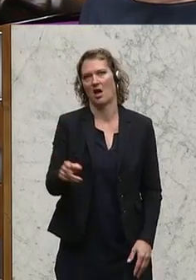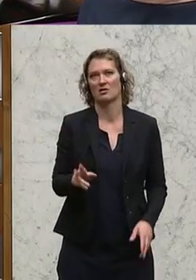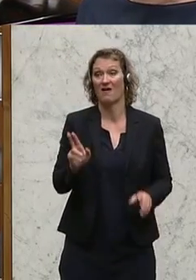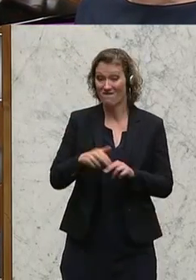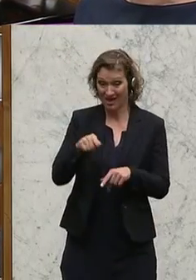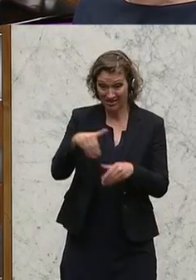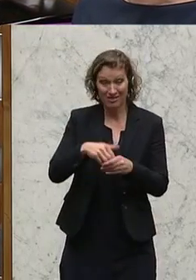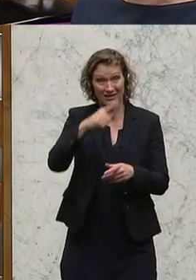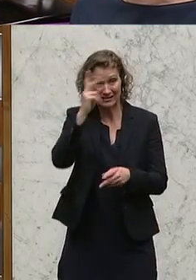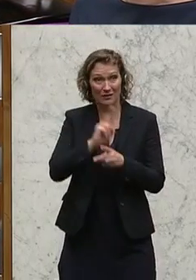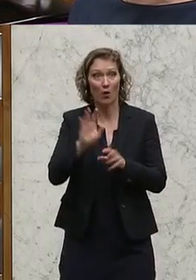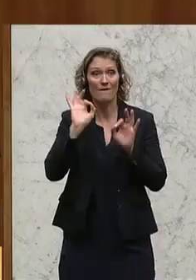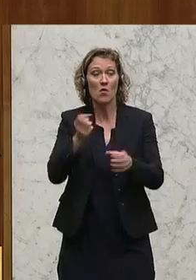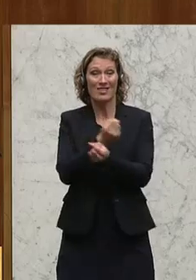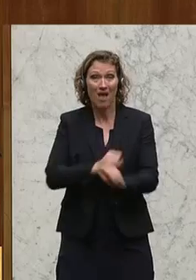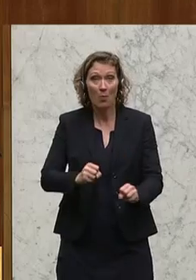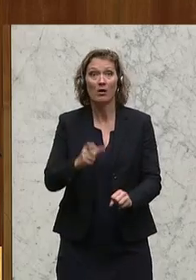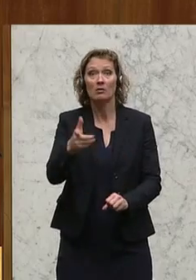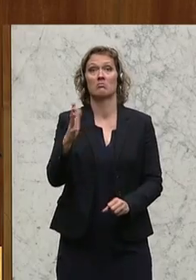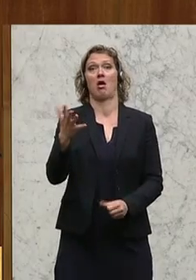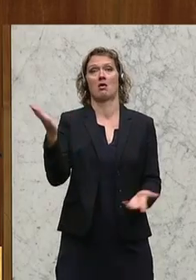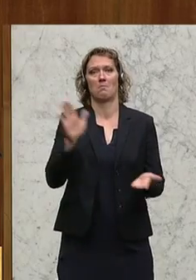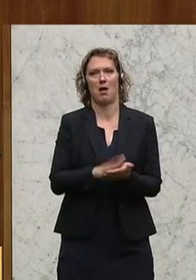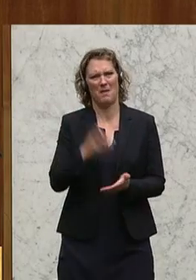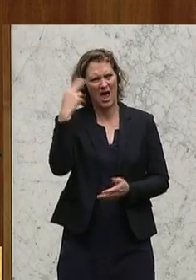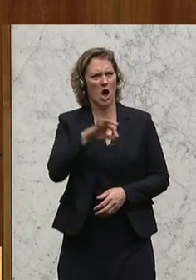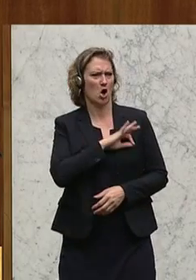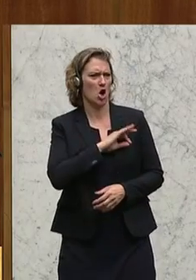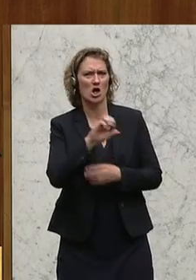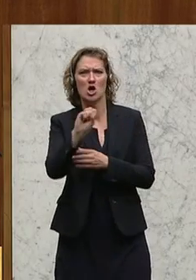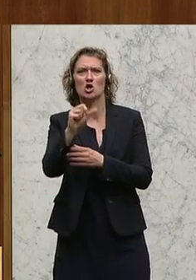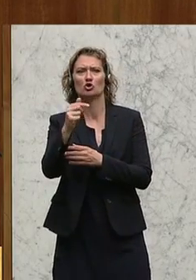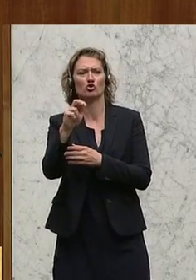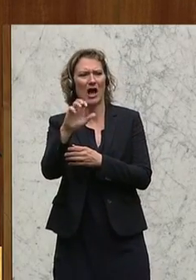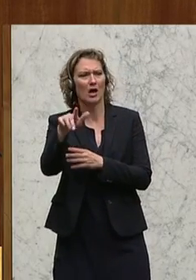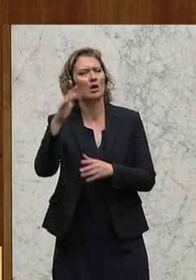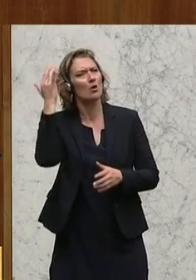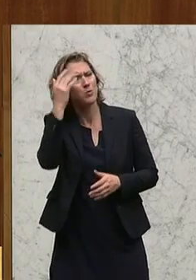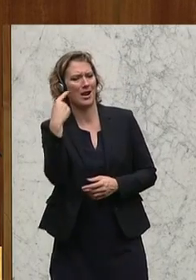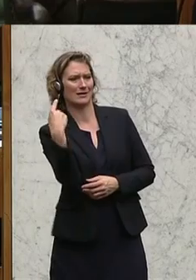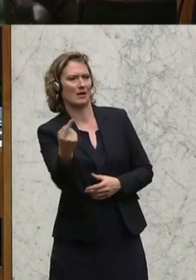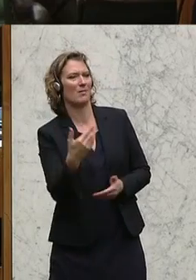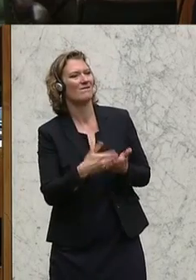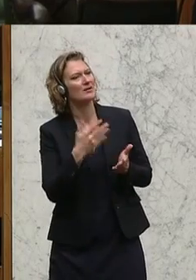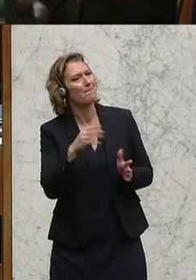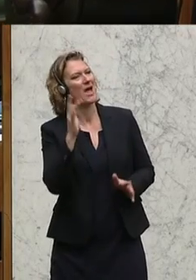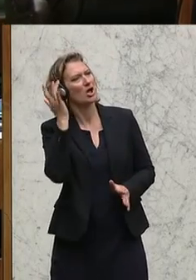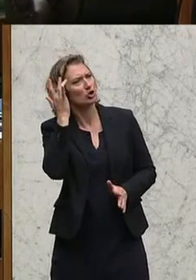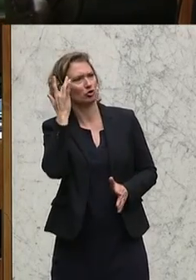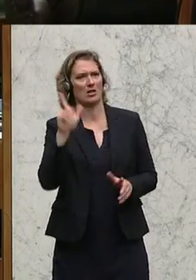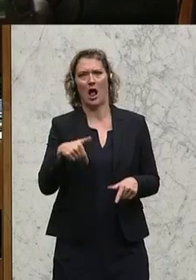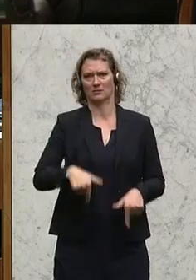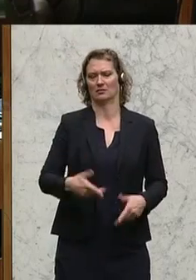Auch wenn es in dem Sinne für die Demokratie ist, Herr Kollege Strache. Sie sollten endlich hier mal nachdenken, was das Gescheitere für das Land